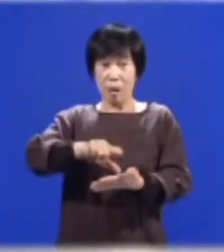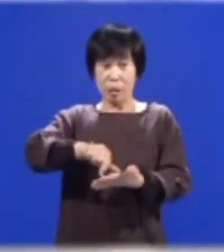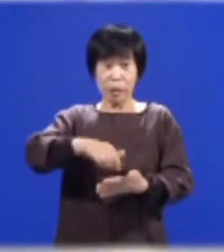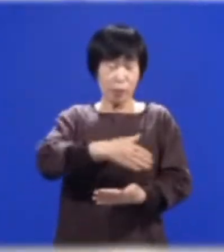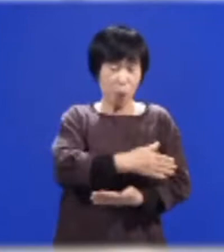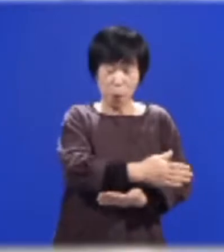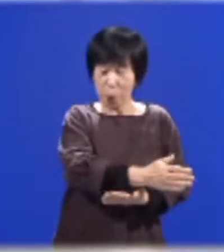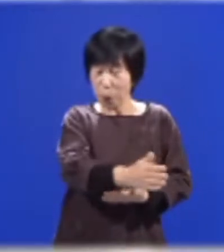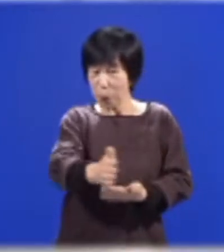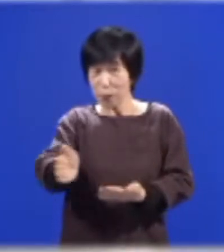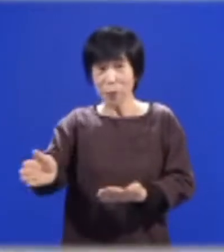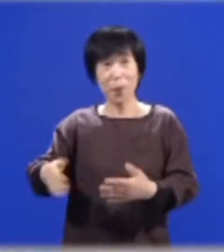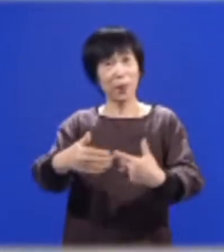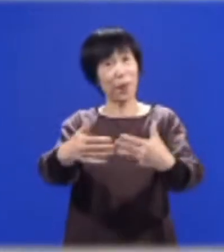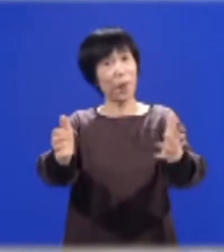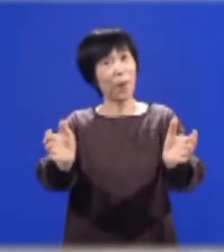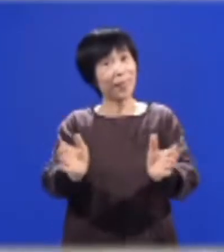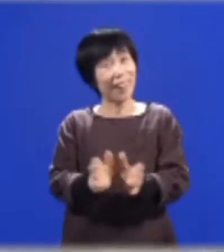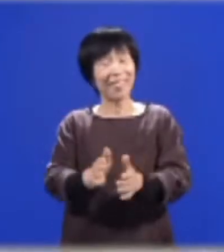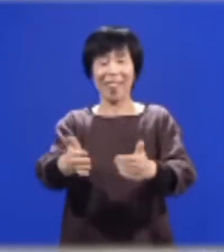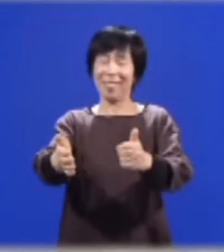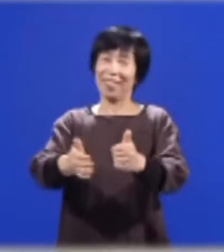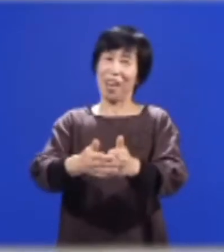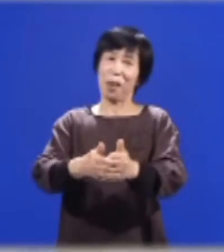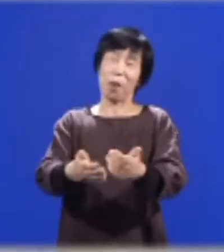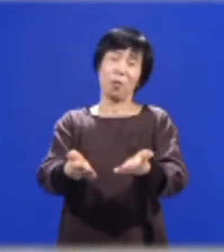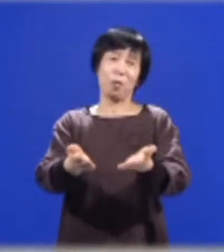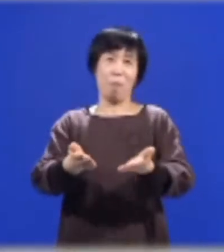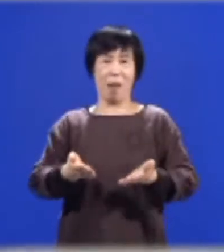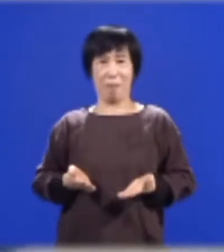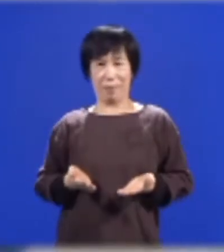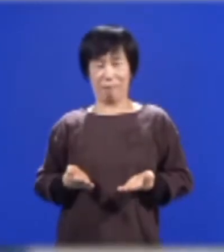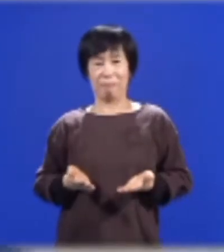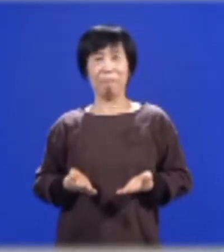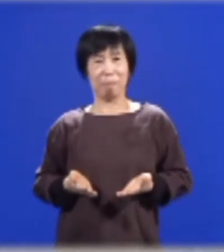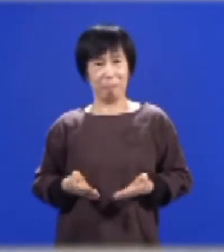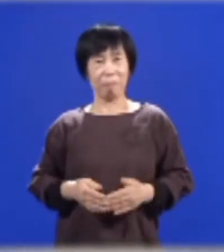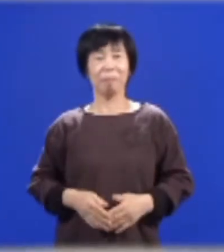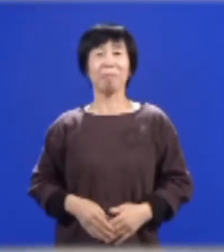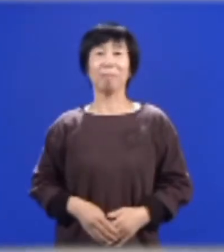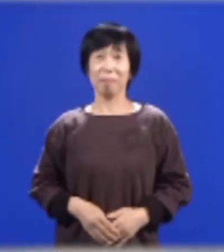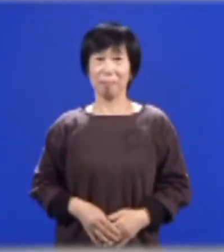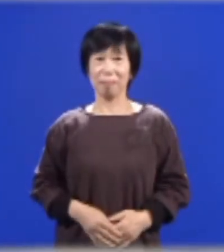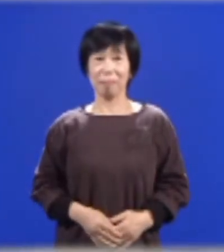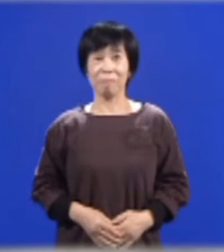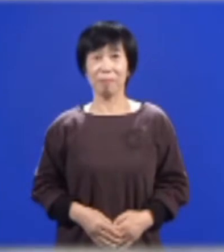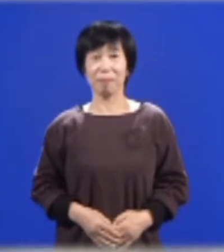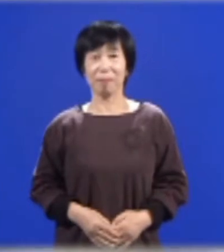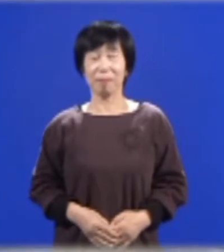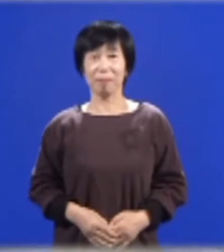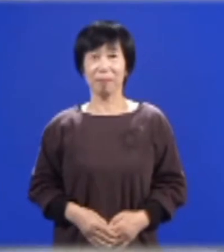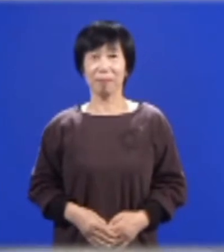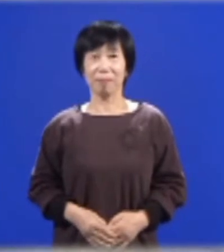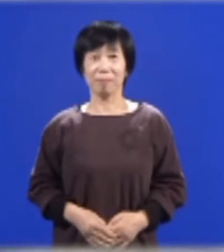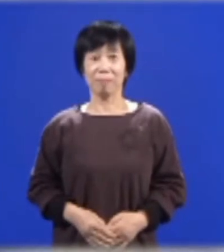区のありとあらゆる団体の協力で開催されているんですって。すごいですね。